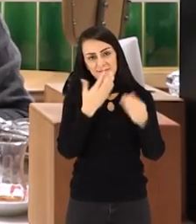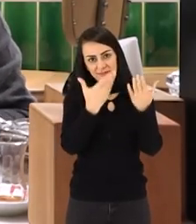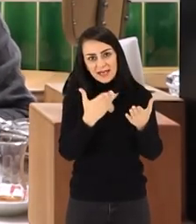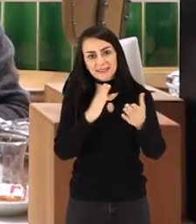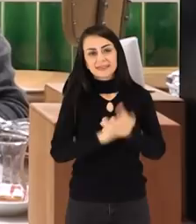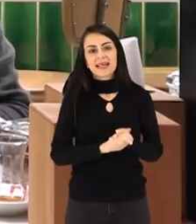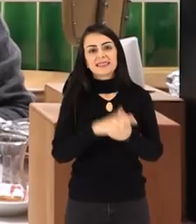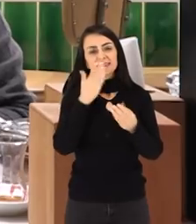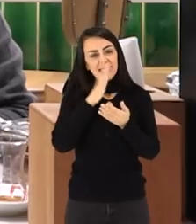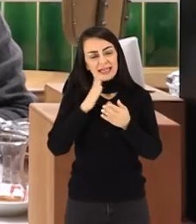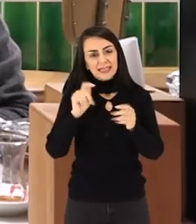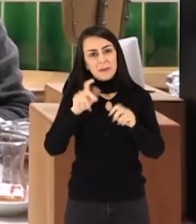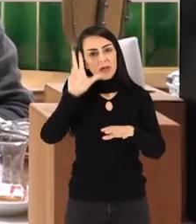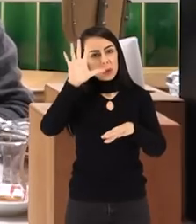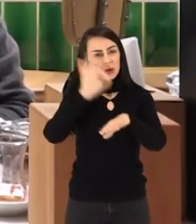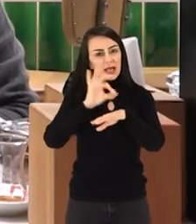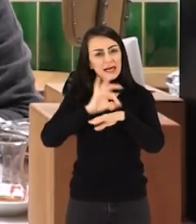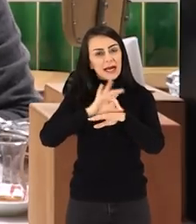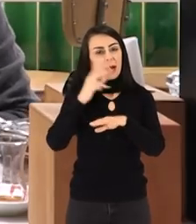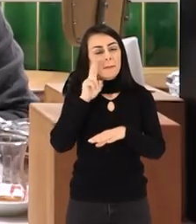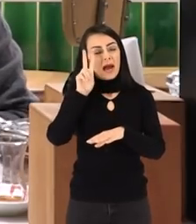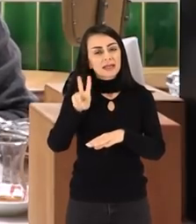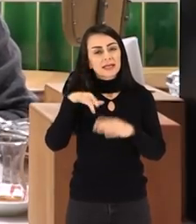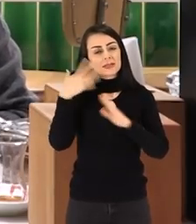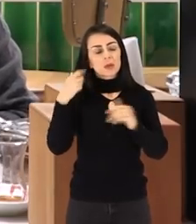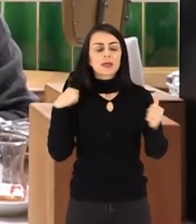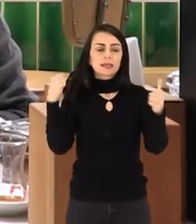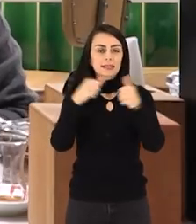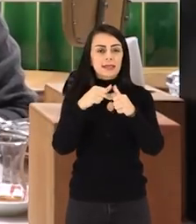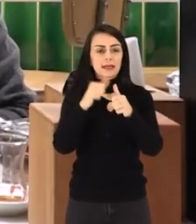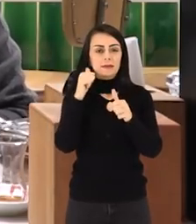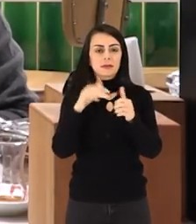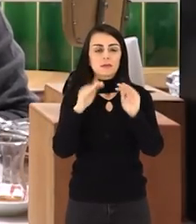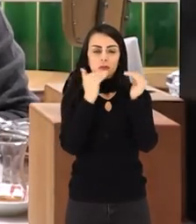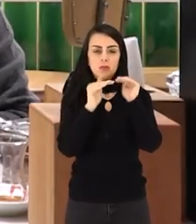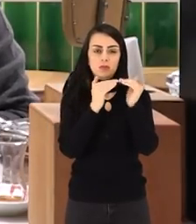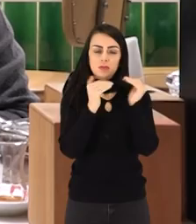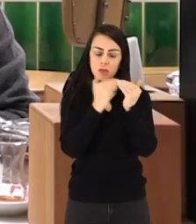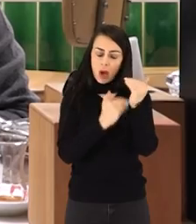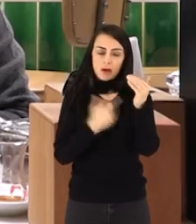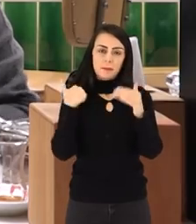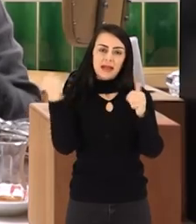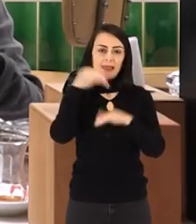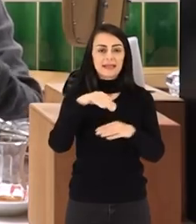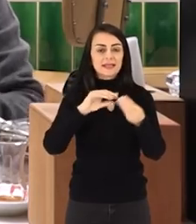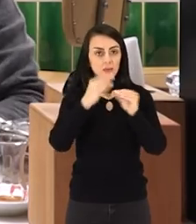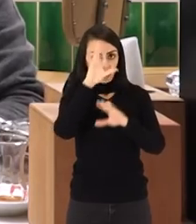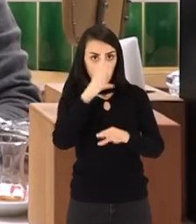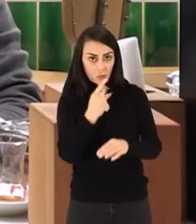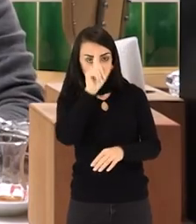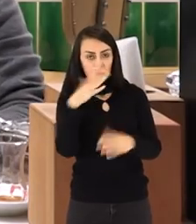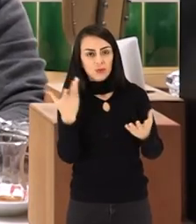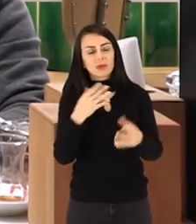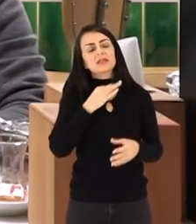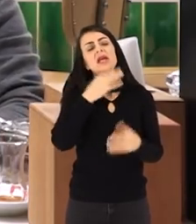olursa hem biz bu salata işini organize etmeye devam ederken 3 dakika oraya gideceğiz. Tamam. Sonra tekrar döneceğiz. Tamam hadi. Sorun olur mu? Hiç sorun olmaz.